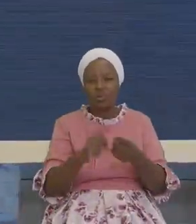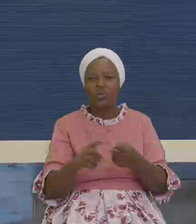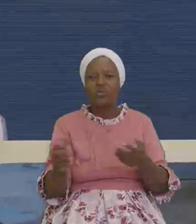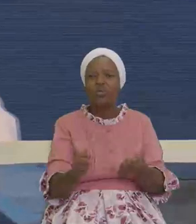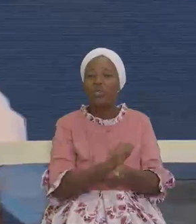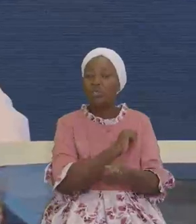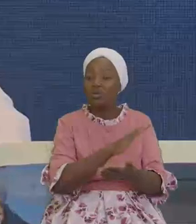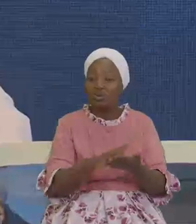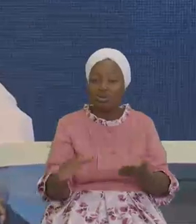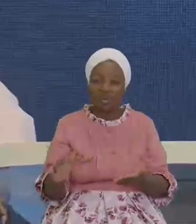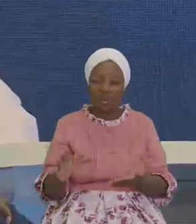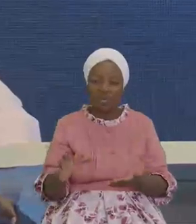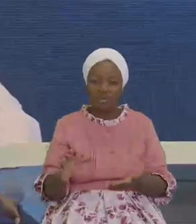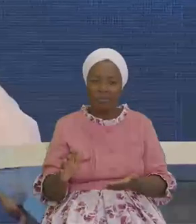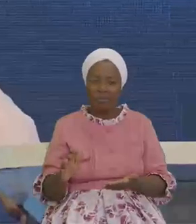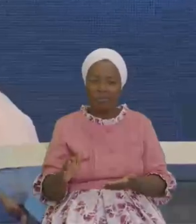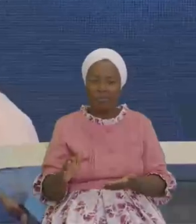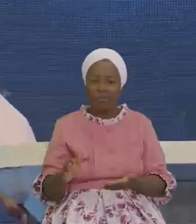Tout ce que Satan veut détruire,